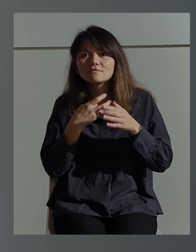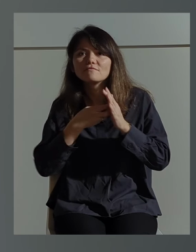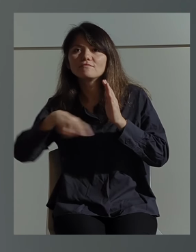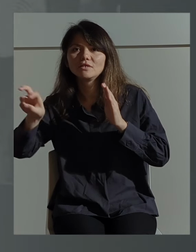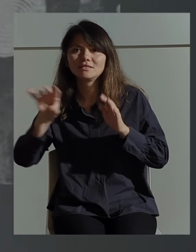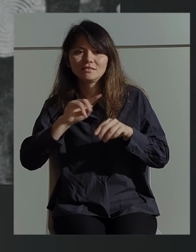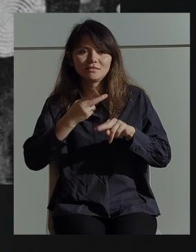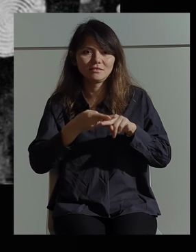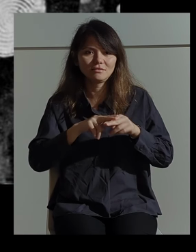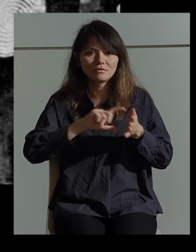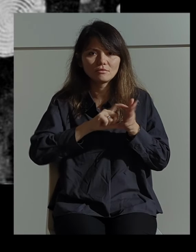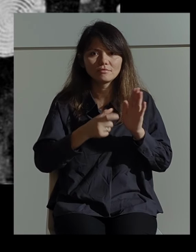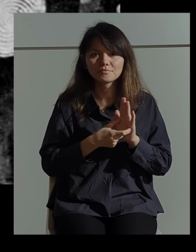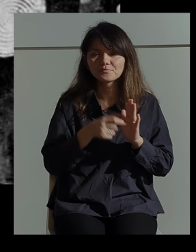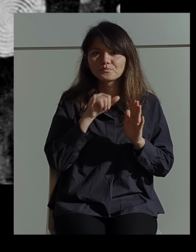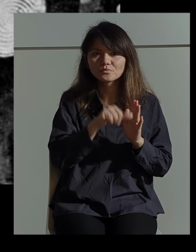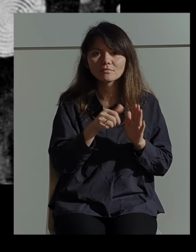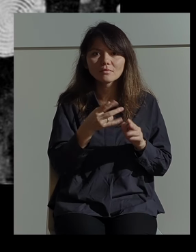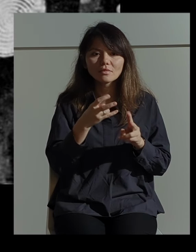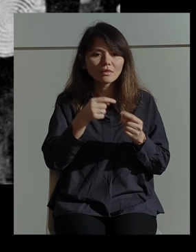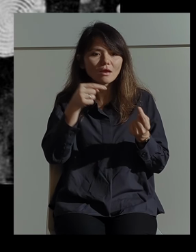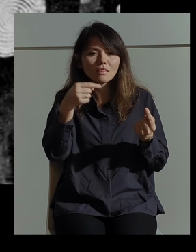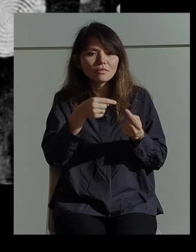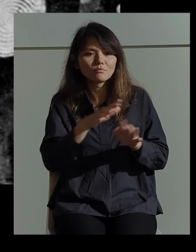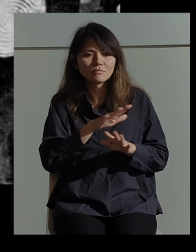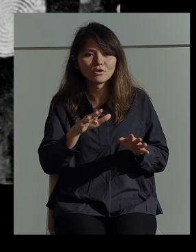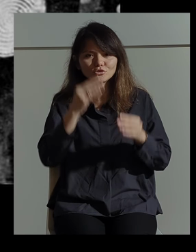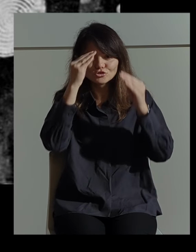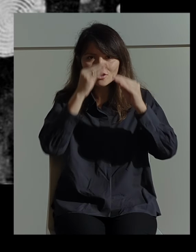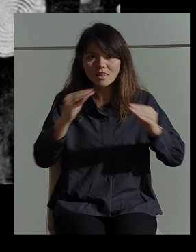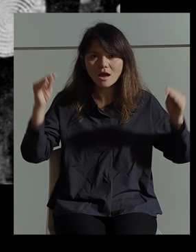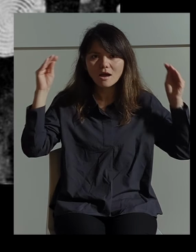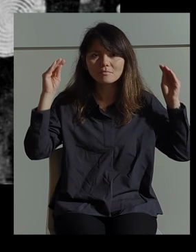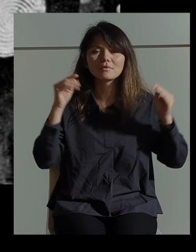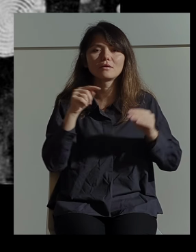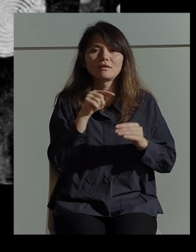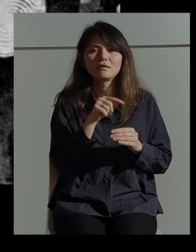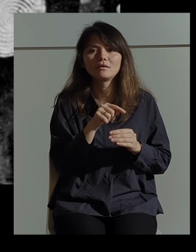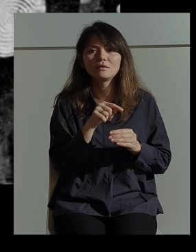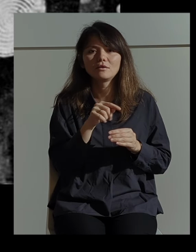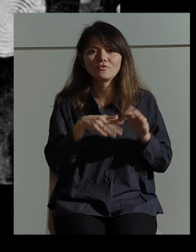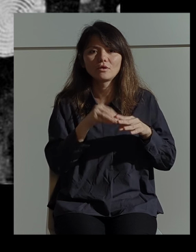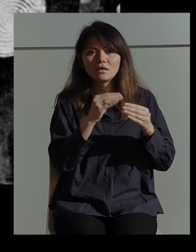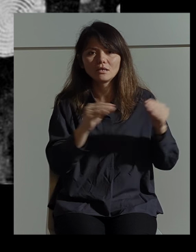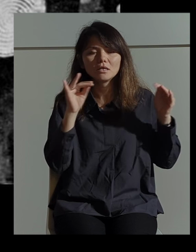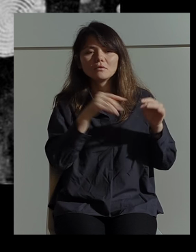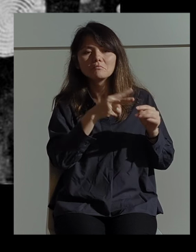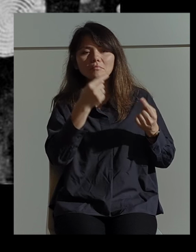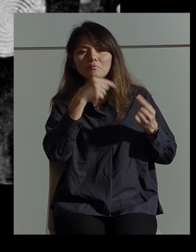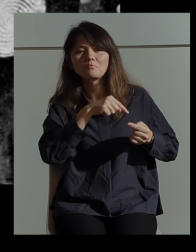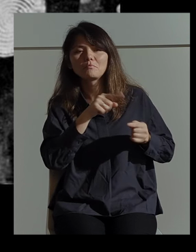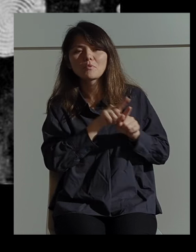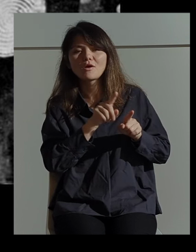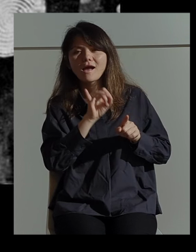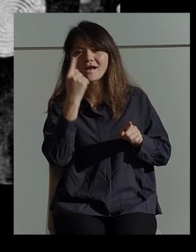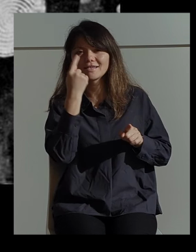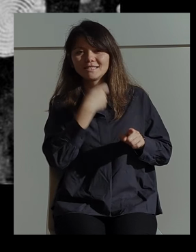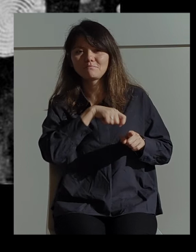какая-то абсолютно очевидным размерная ему шляпа которая ссе к испанской моде